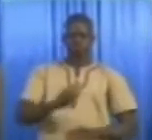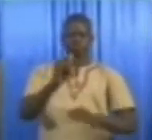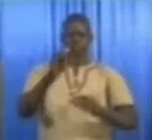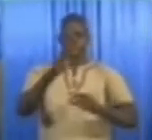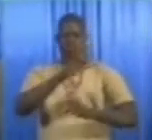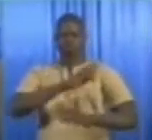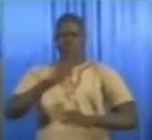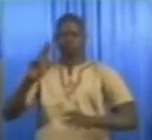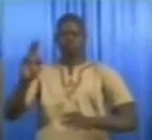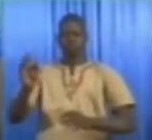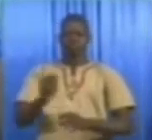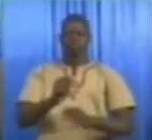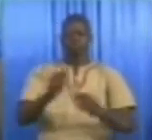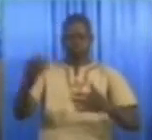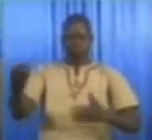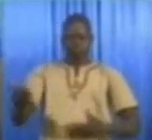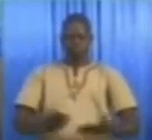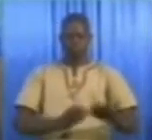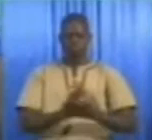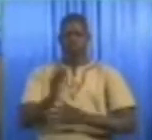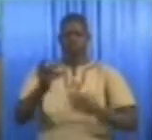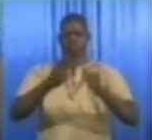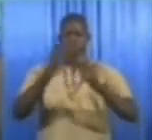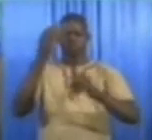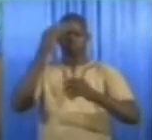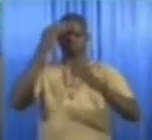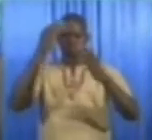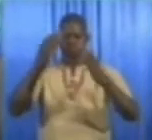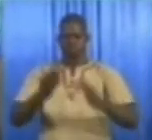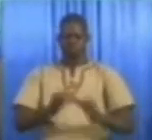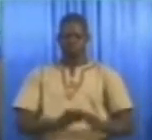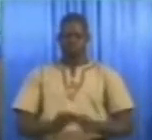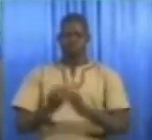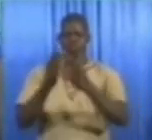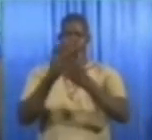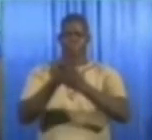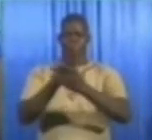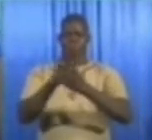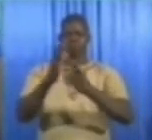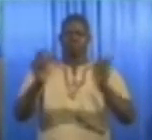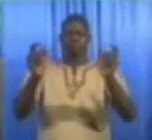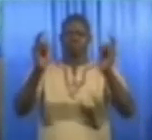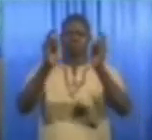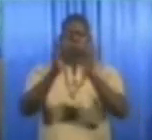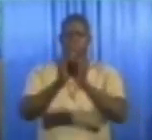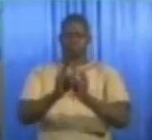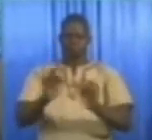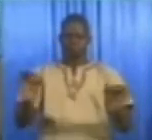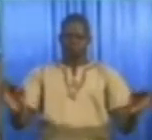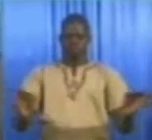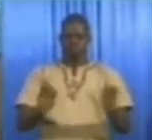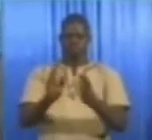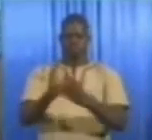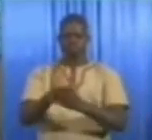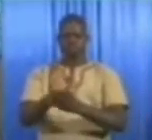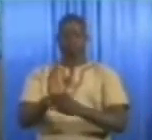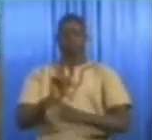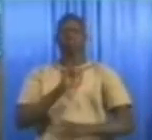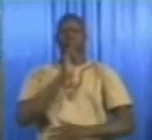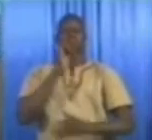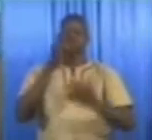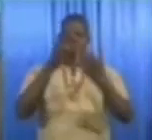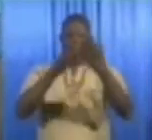été reçue par Béon Luc Adolphe Thiaw. Le partenariat entre cette compagnie et le FESPACO, qui sera matérialisé